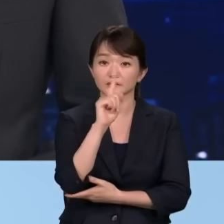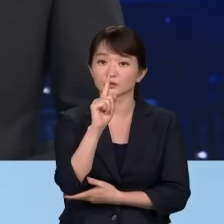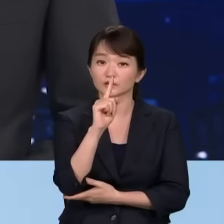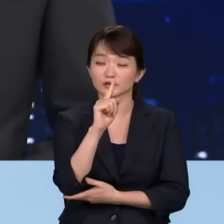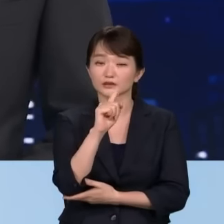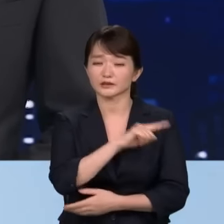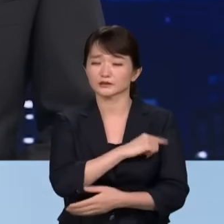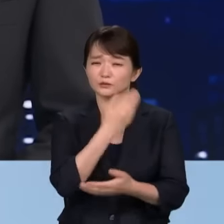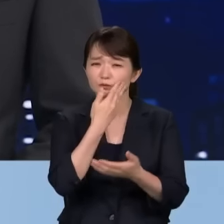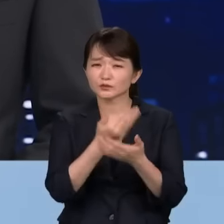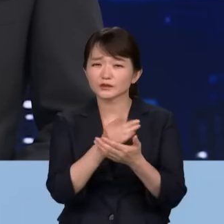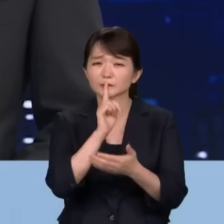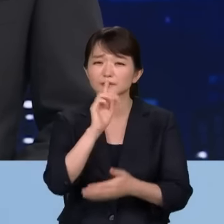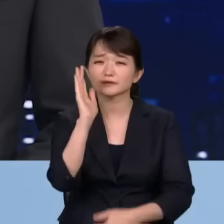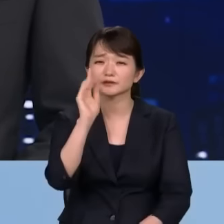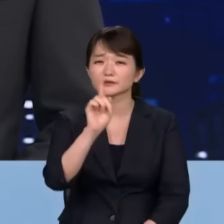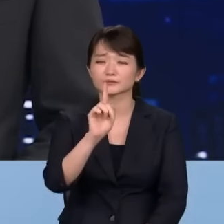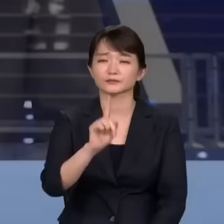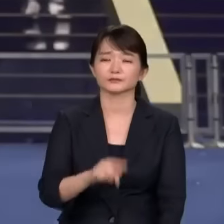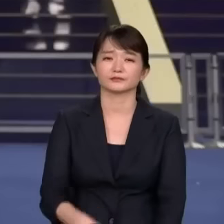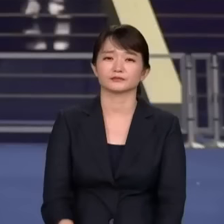특히 강조했습니까?